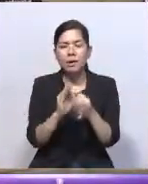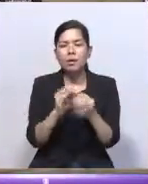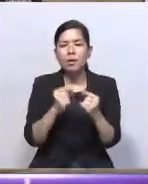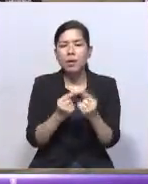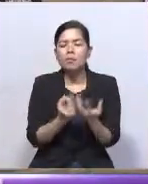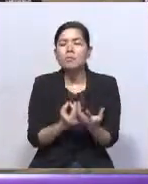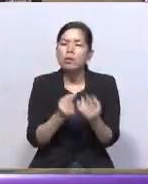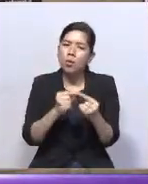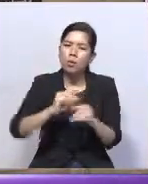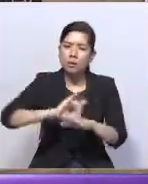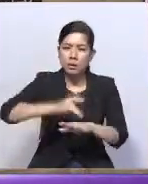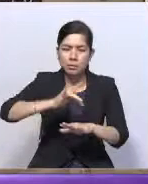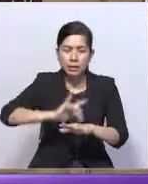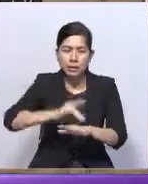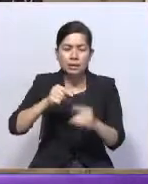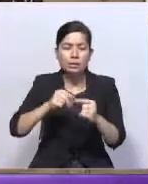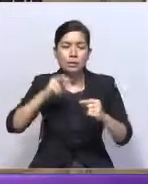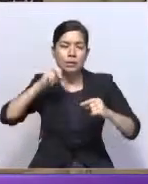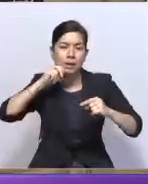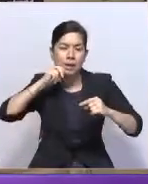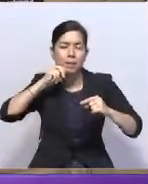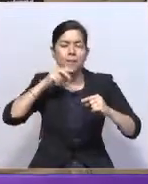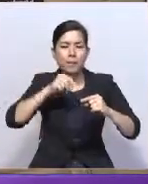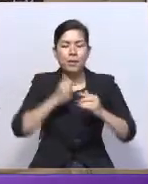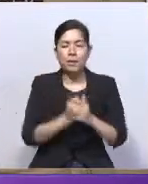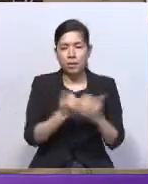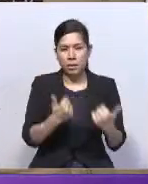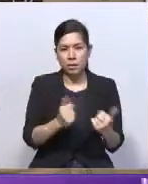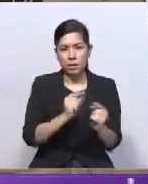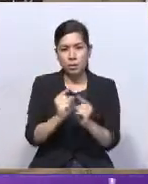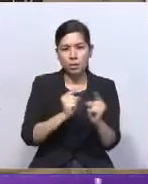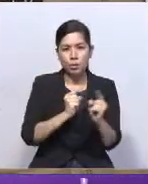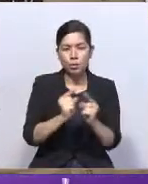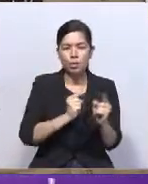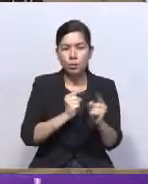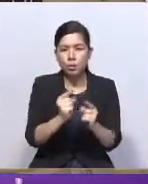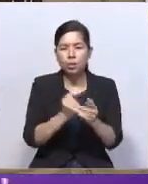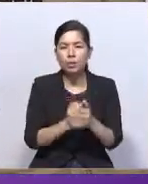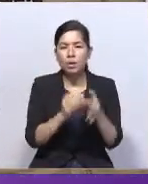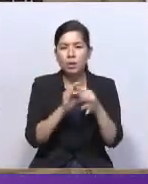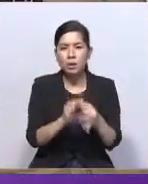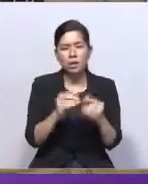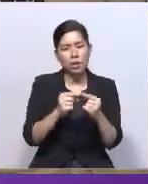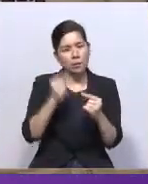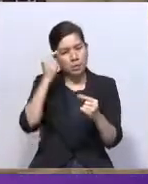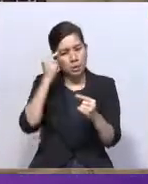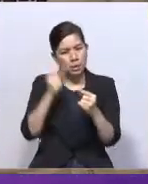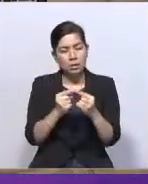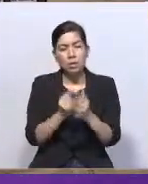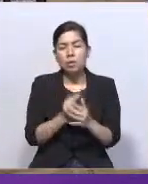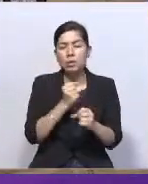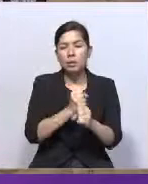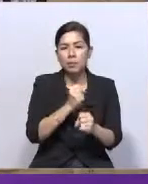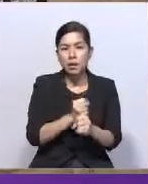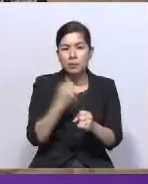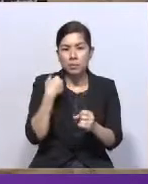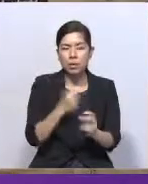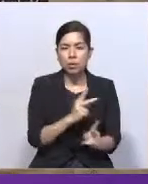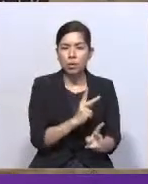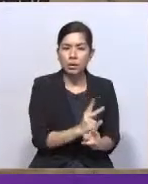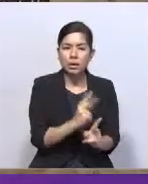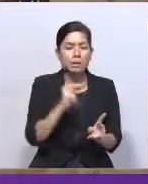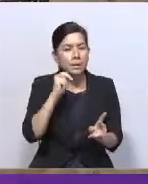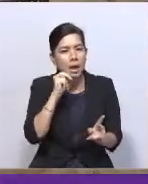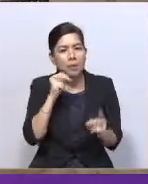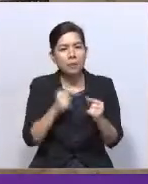พยากรน้ำนะครับวันนี้ก็ได้พูดคุยกันเกี่ยวกับเรื่องของการที่จะสร้างแหล่งน้ำนะครับหรือการทำ